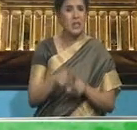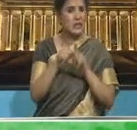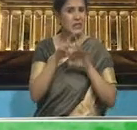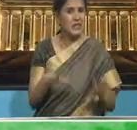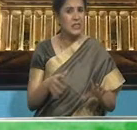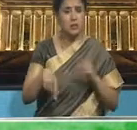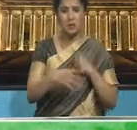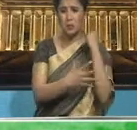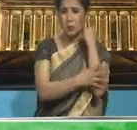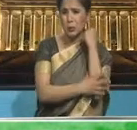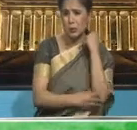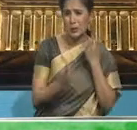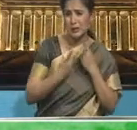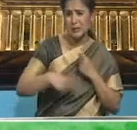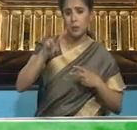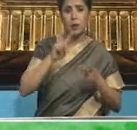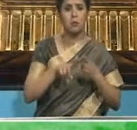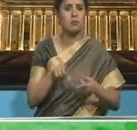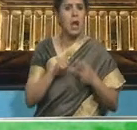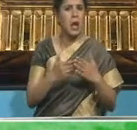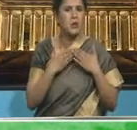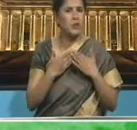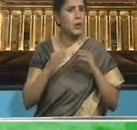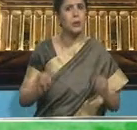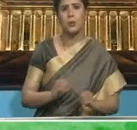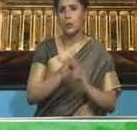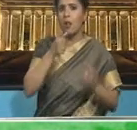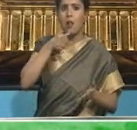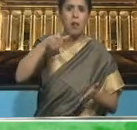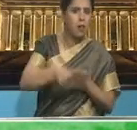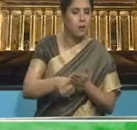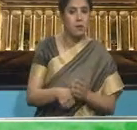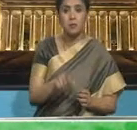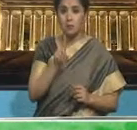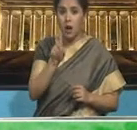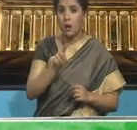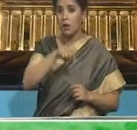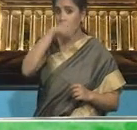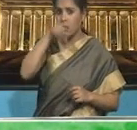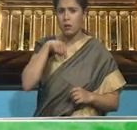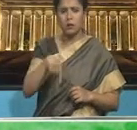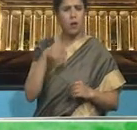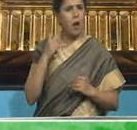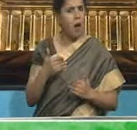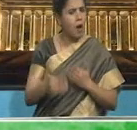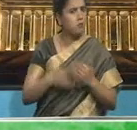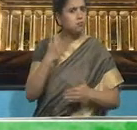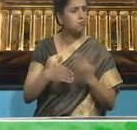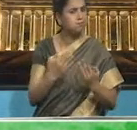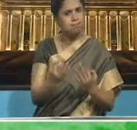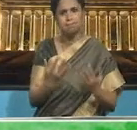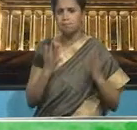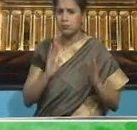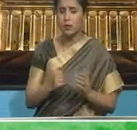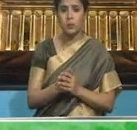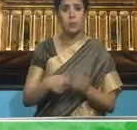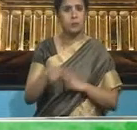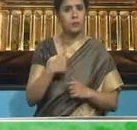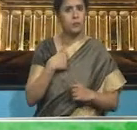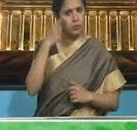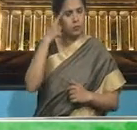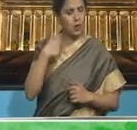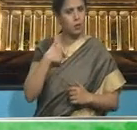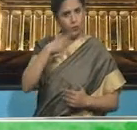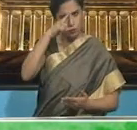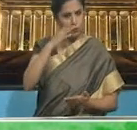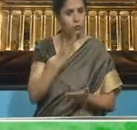गरीबी और निरक्षरता। फिर भी भारत अविचलित रहा। आशा और विश्वास के